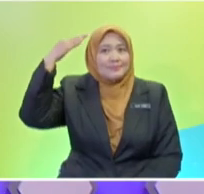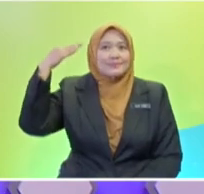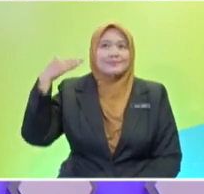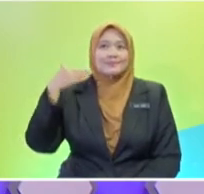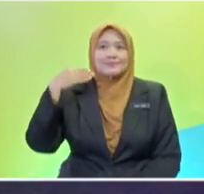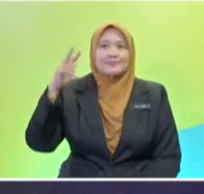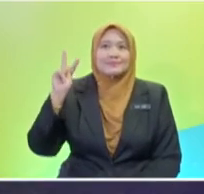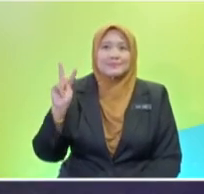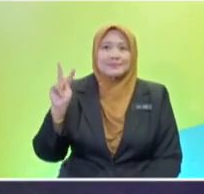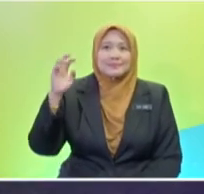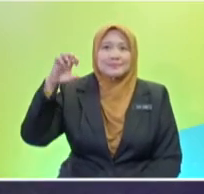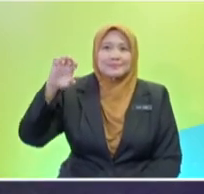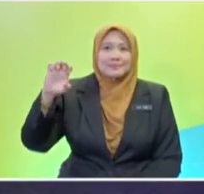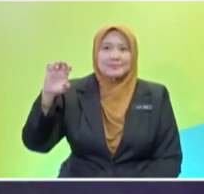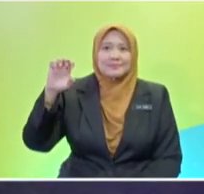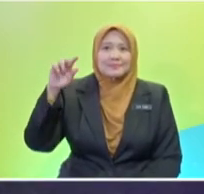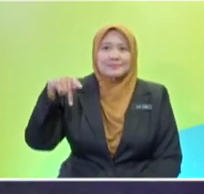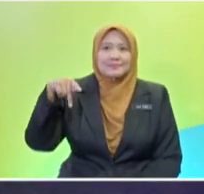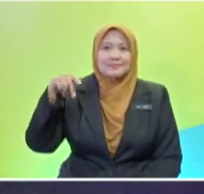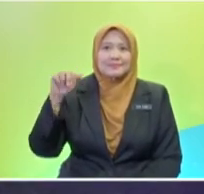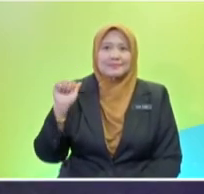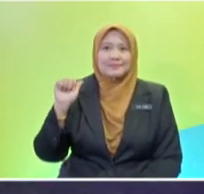jadi kita akan Tampilkan